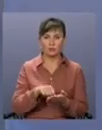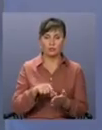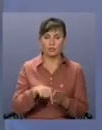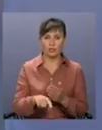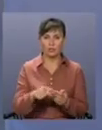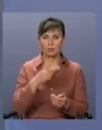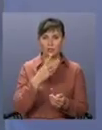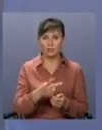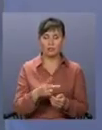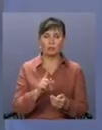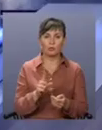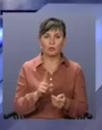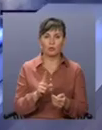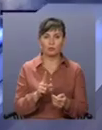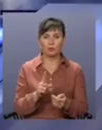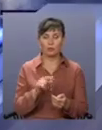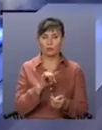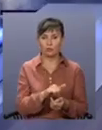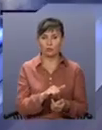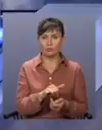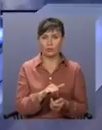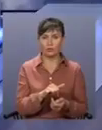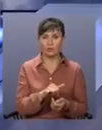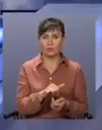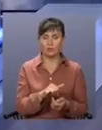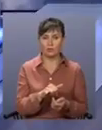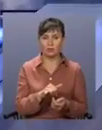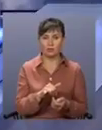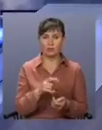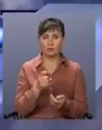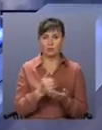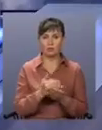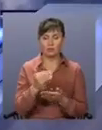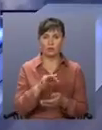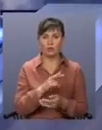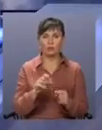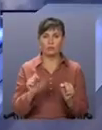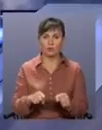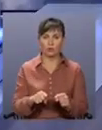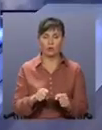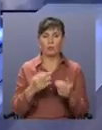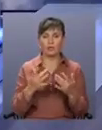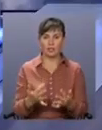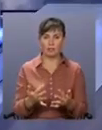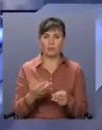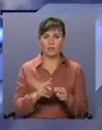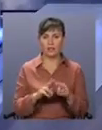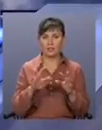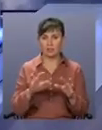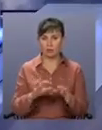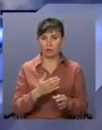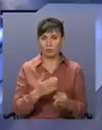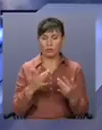водитель, подозреваемый в том, что он, у него доля промилле намного превышающая, он может потребовать, это законное его